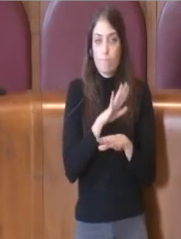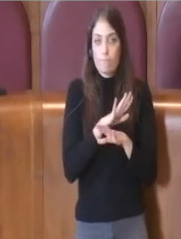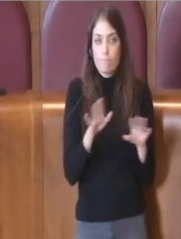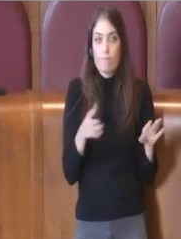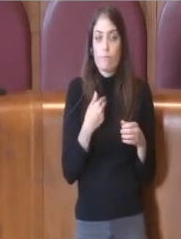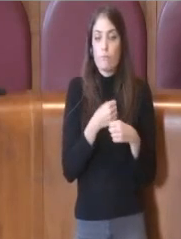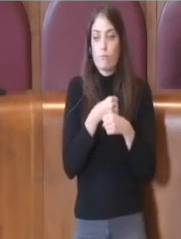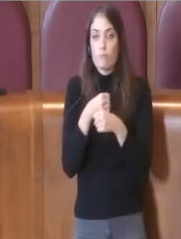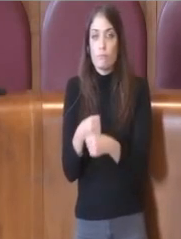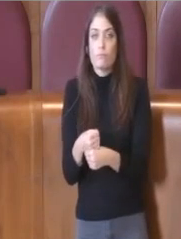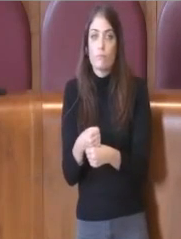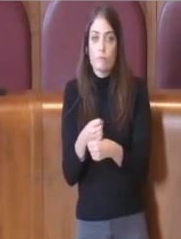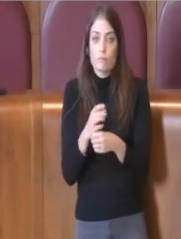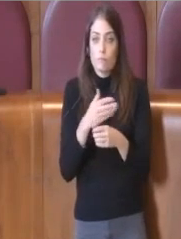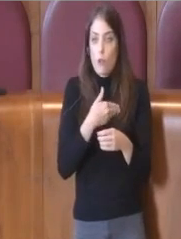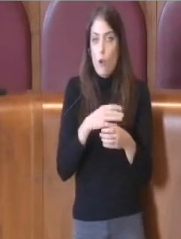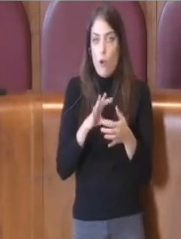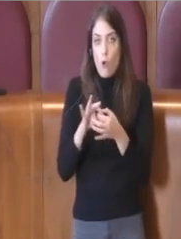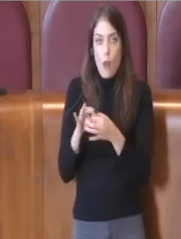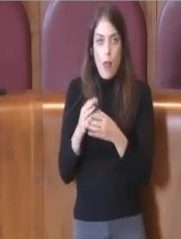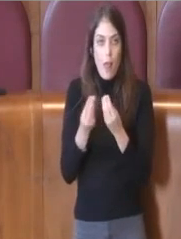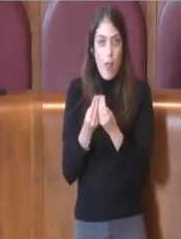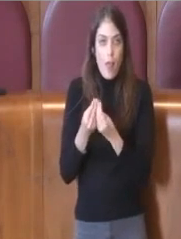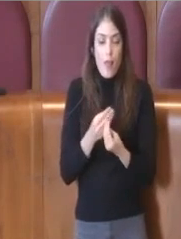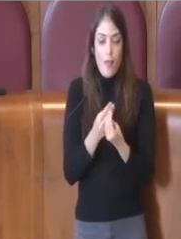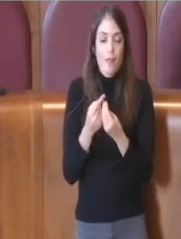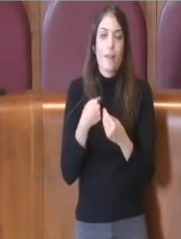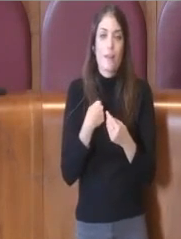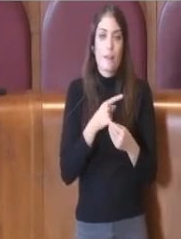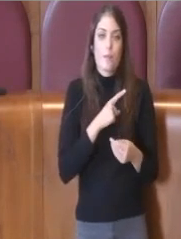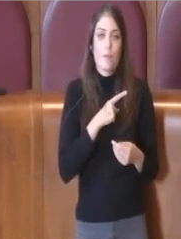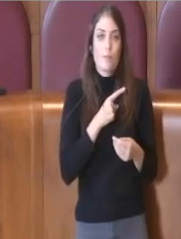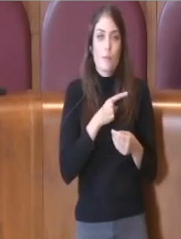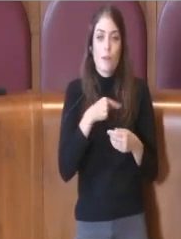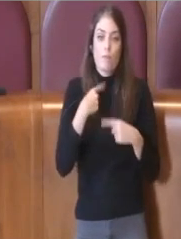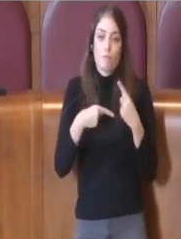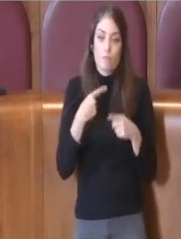lascio la parola ai miei colleghi, riservandomi di intervenire in dichiarazione di voto. Grazie Presidente.